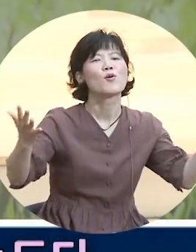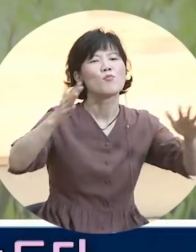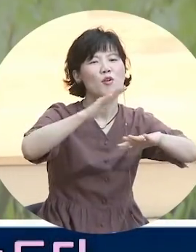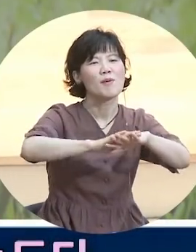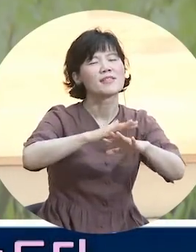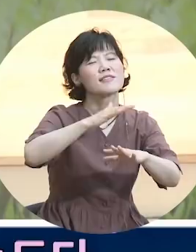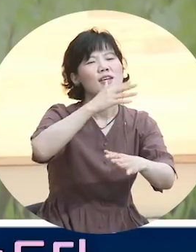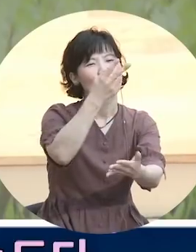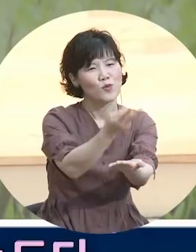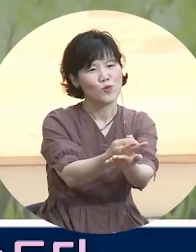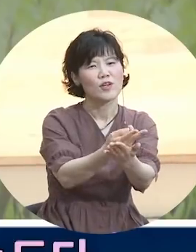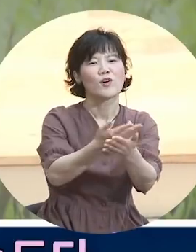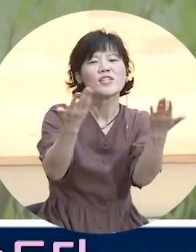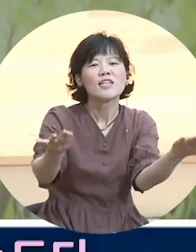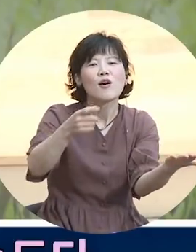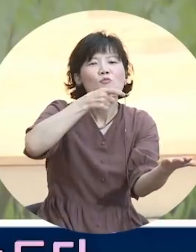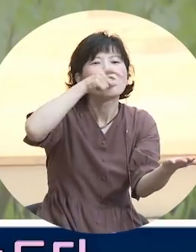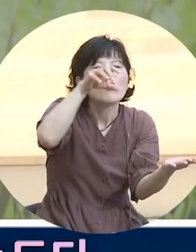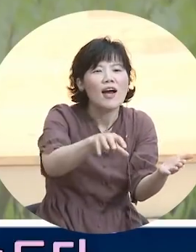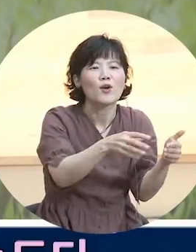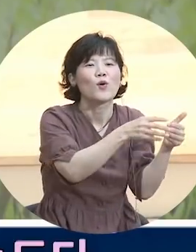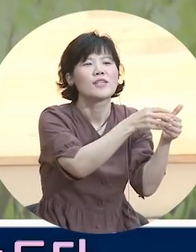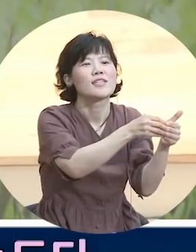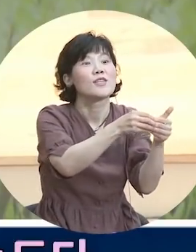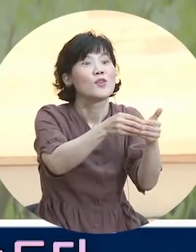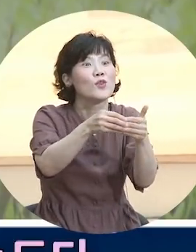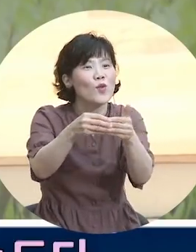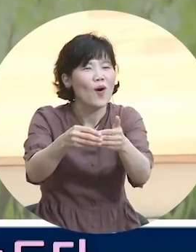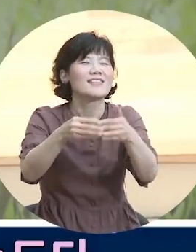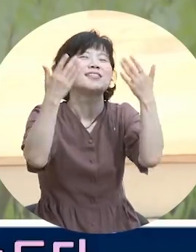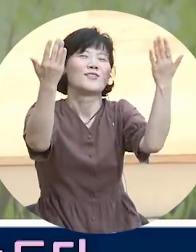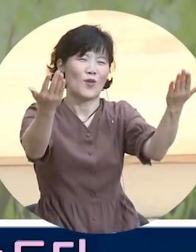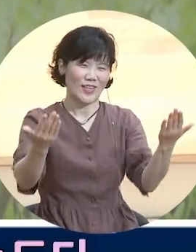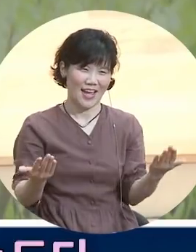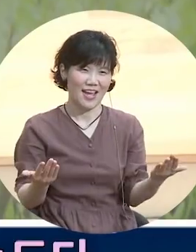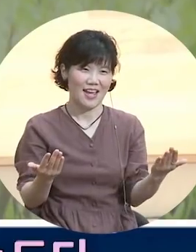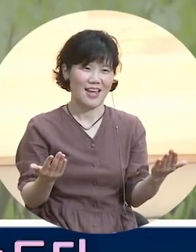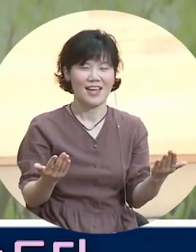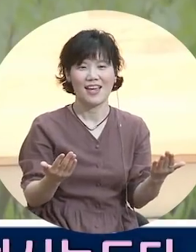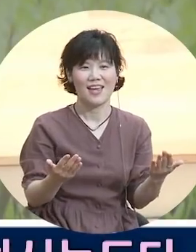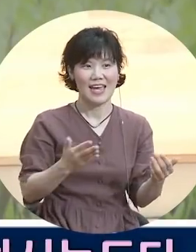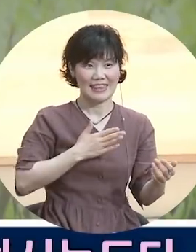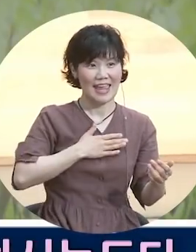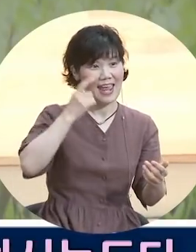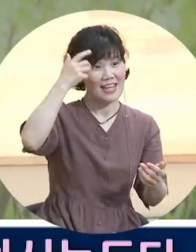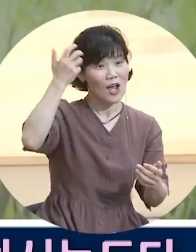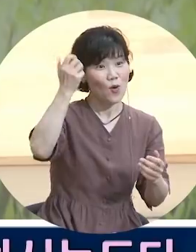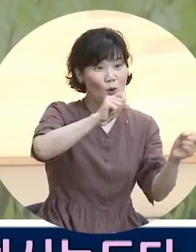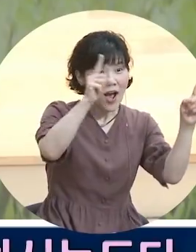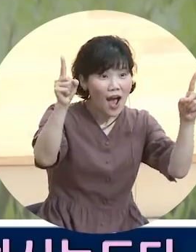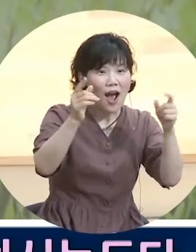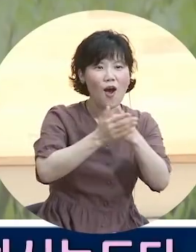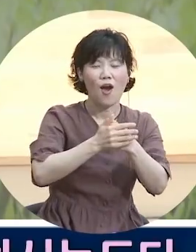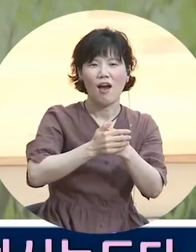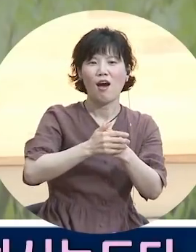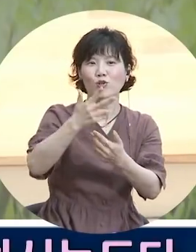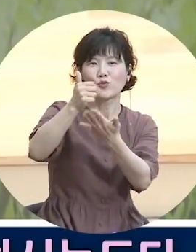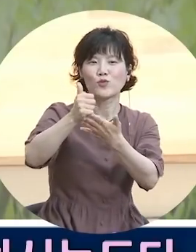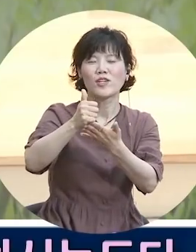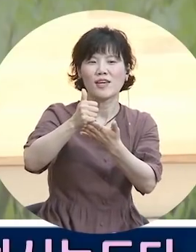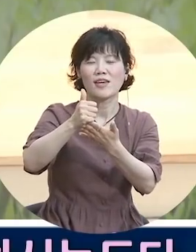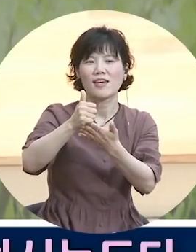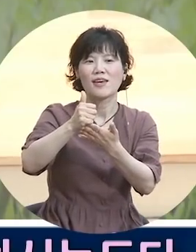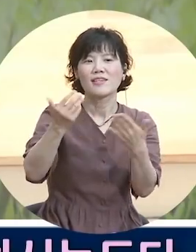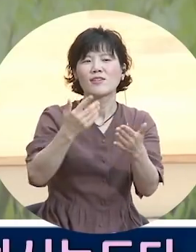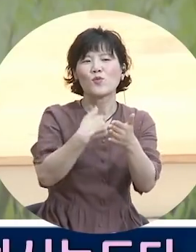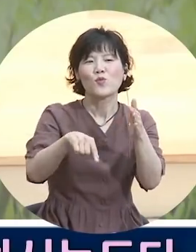풀밭에 누이시며 쉴만한 물가로 인도하시는 도다. 내 영혼을 소생시키시고 자기 이름을 위하여 의의